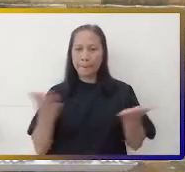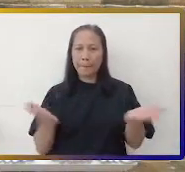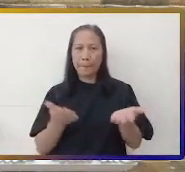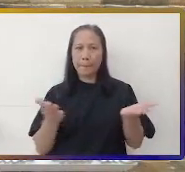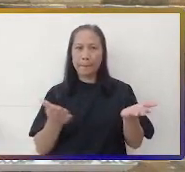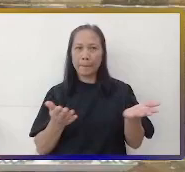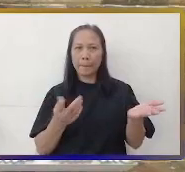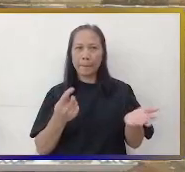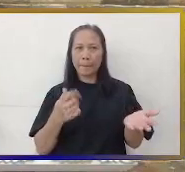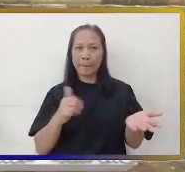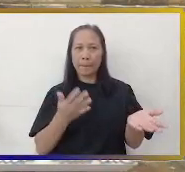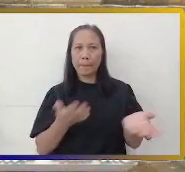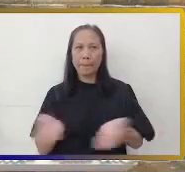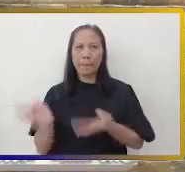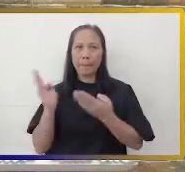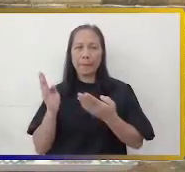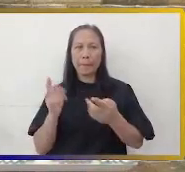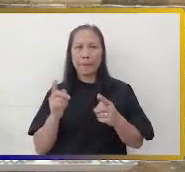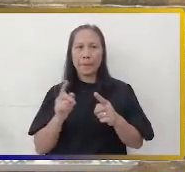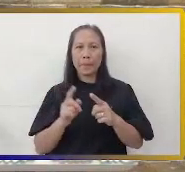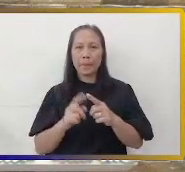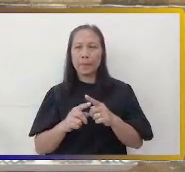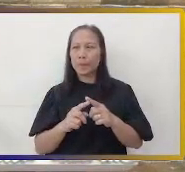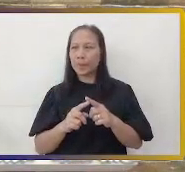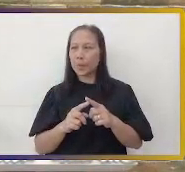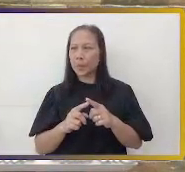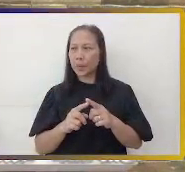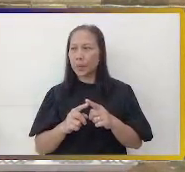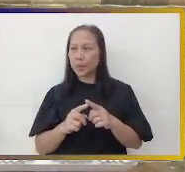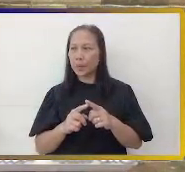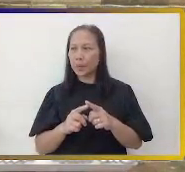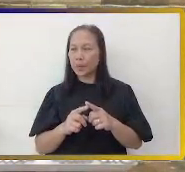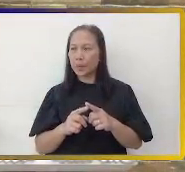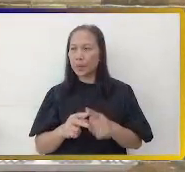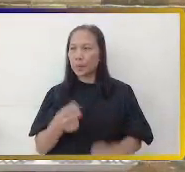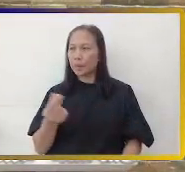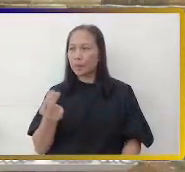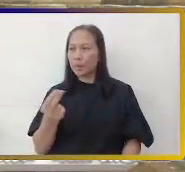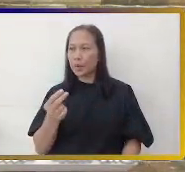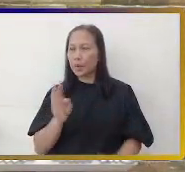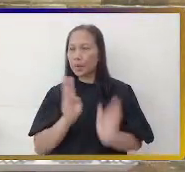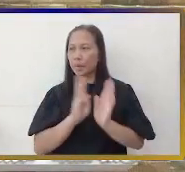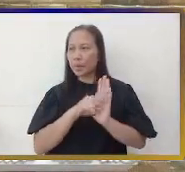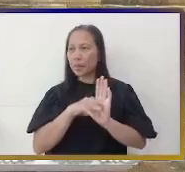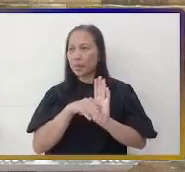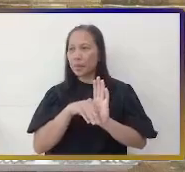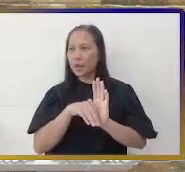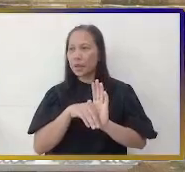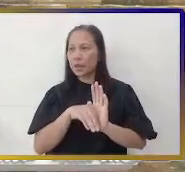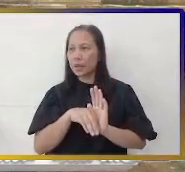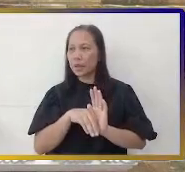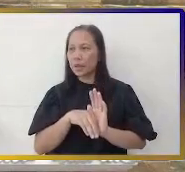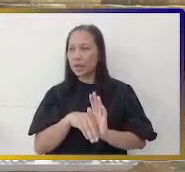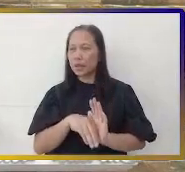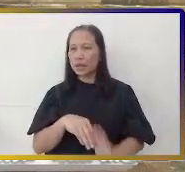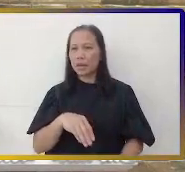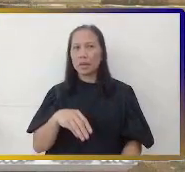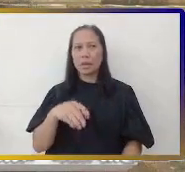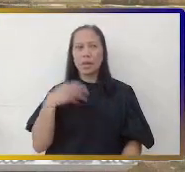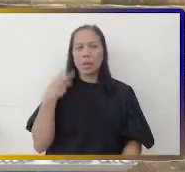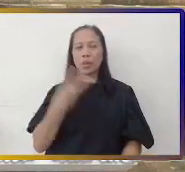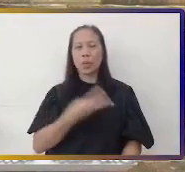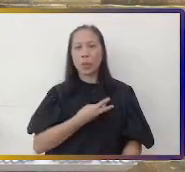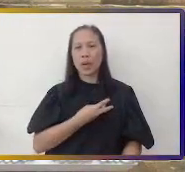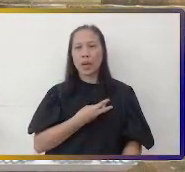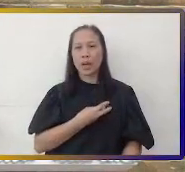kanilang pagsunod sa plano ng Diyos now I will give you two again for a few minutes mga taga f minutes lang mga kapatid maririnig po natin kung